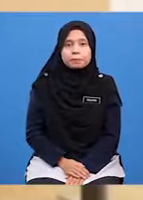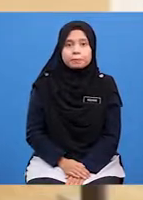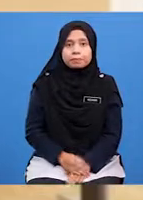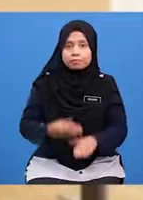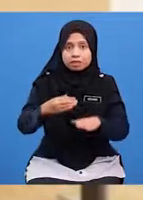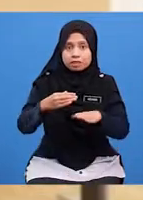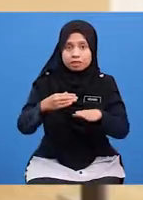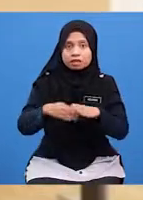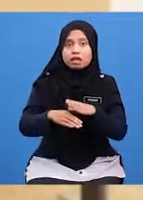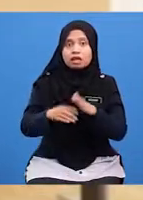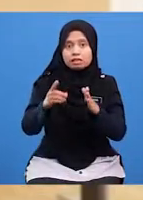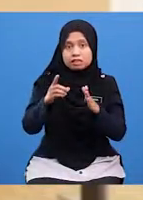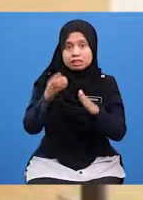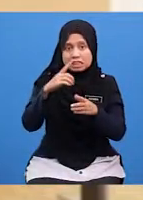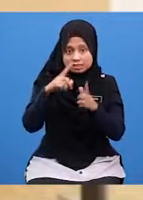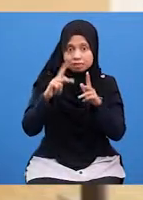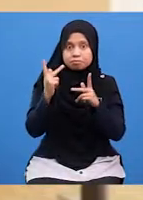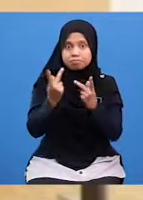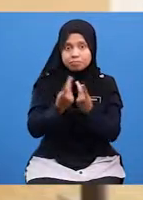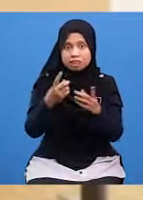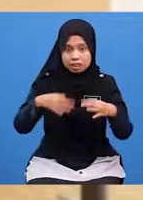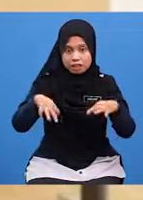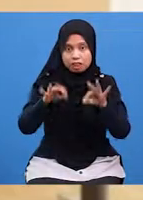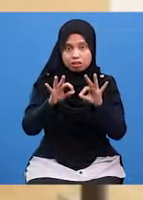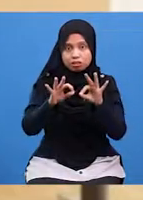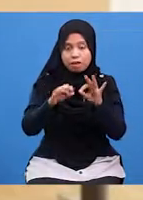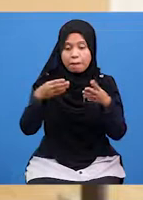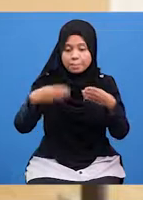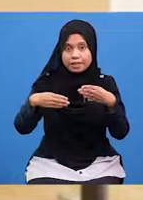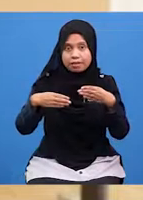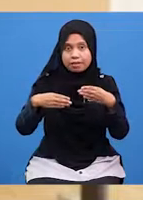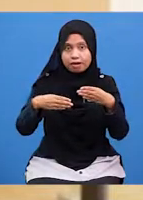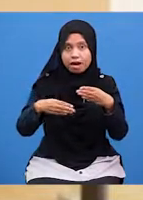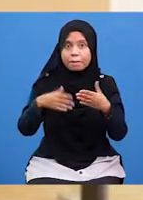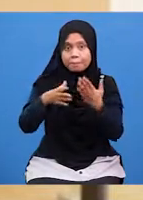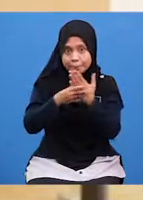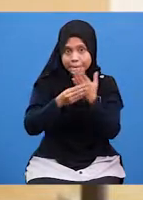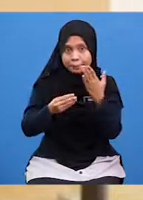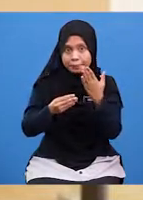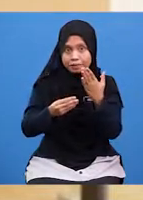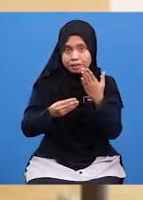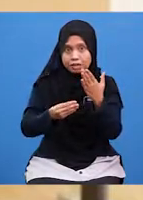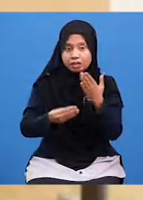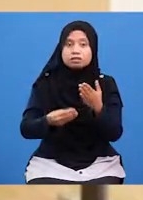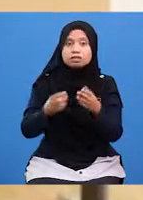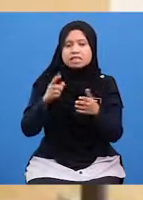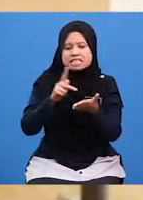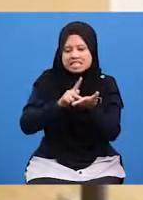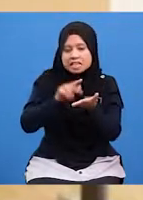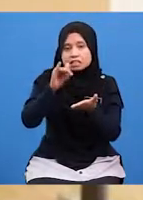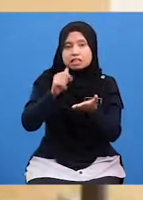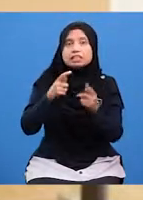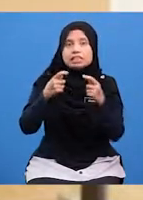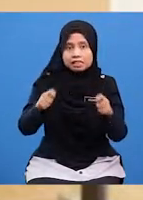Dari segi latar belakang, kejaya, bidang kepakaran, sumbangan dan kesan yang ditinggalkan oleh